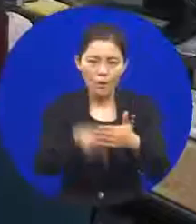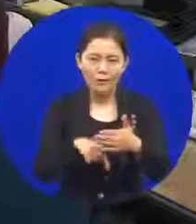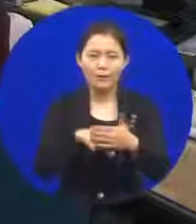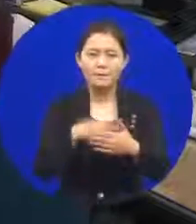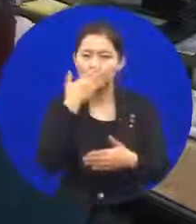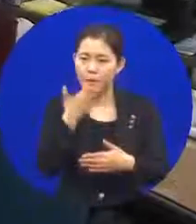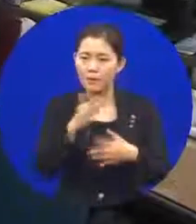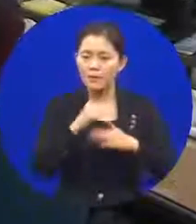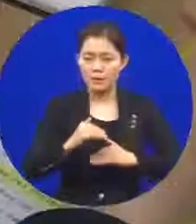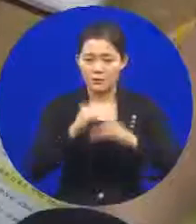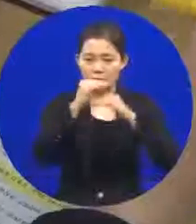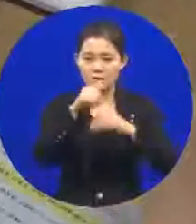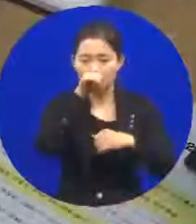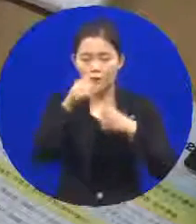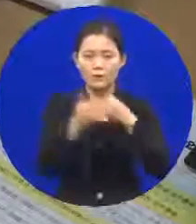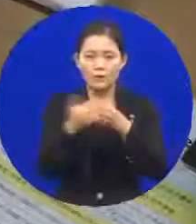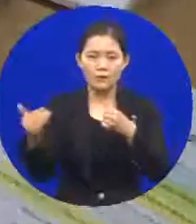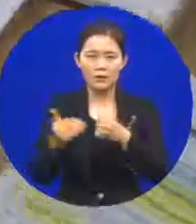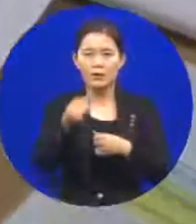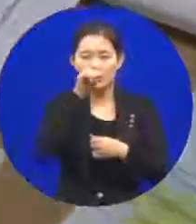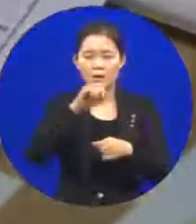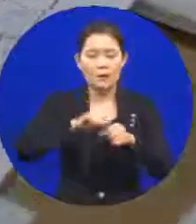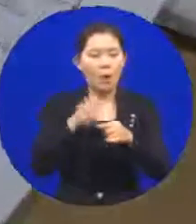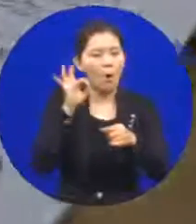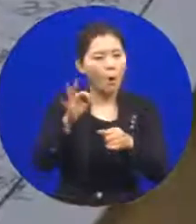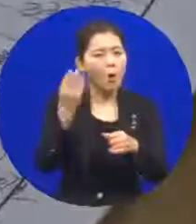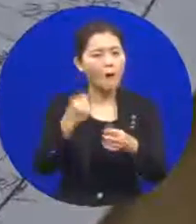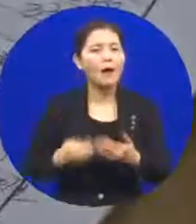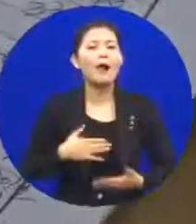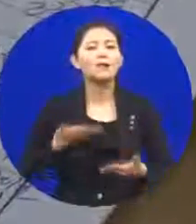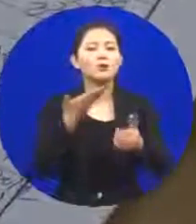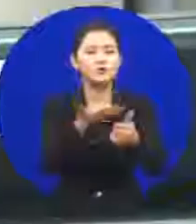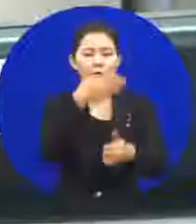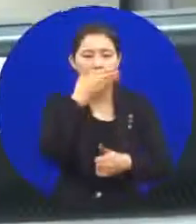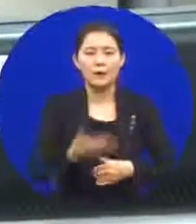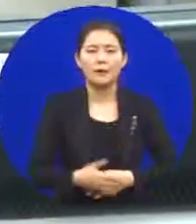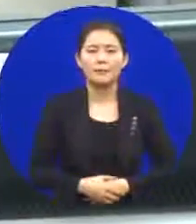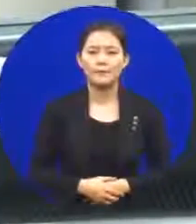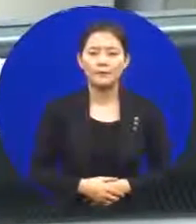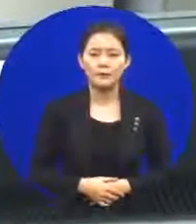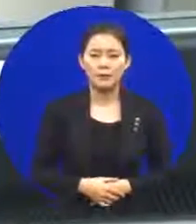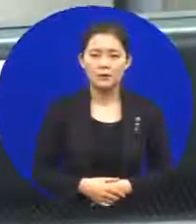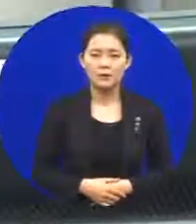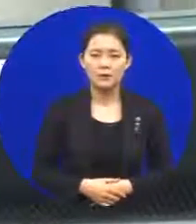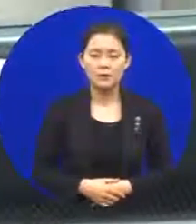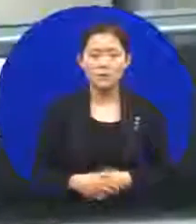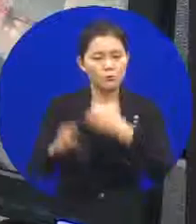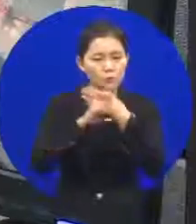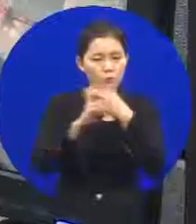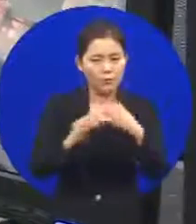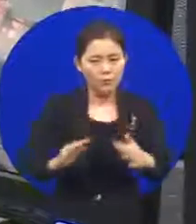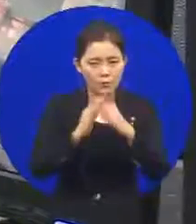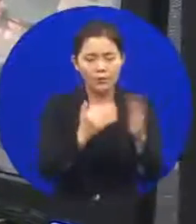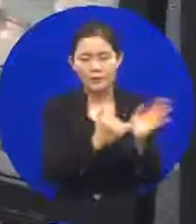양성화 가능 여부와 처리 절차, 발생될 이행 강제금 등을 안내합니다. 사후 단속 위주의 정비에서 벗어나